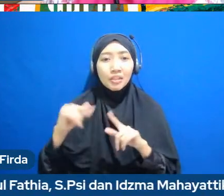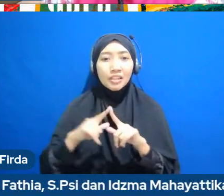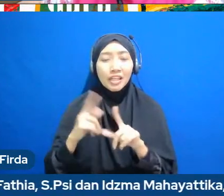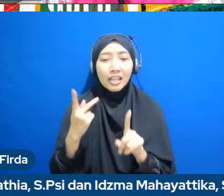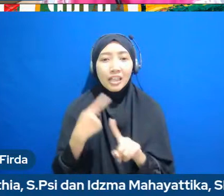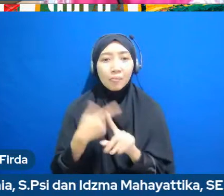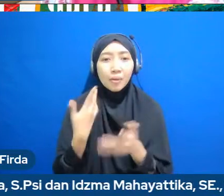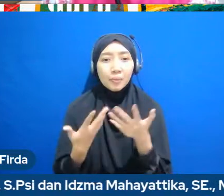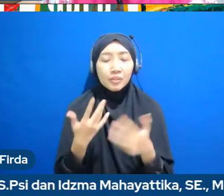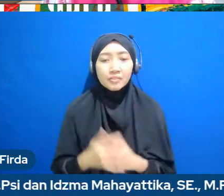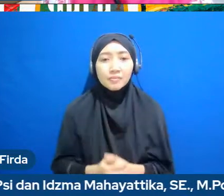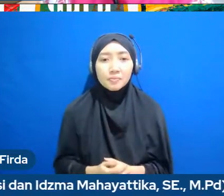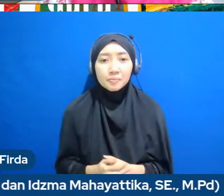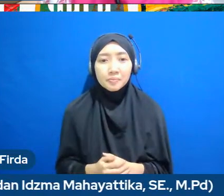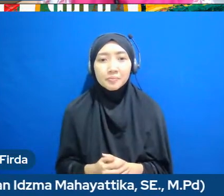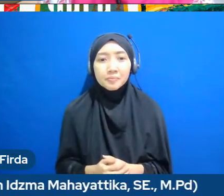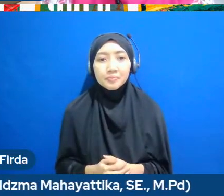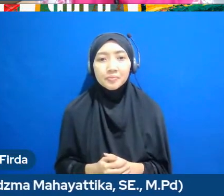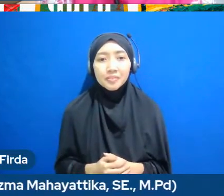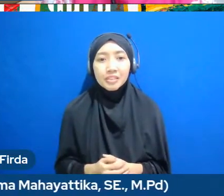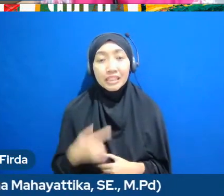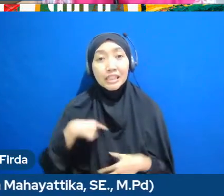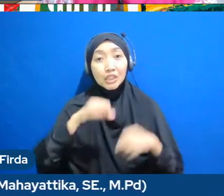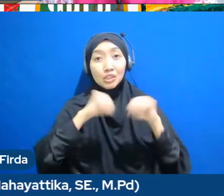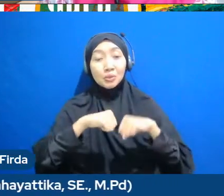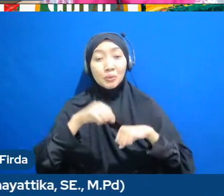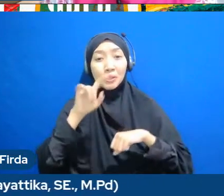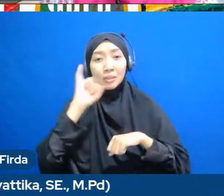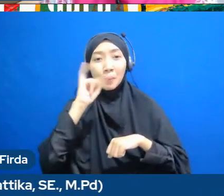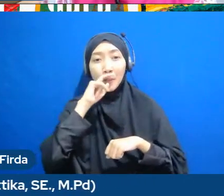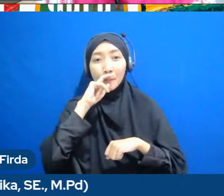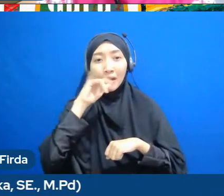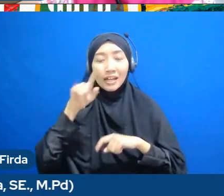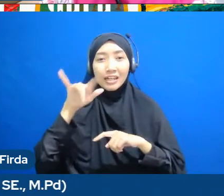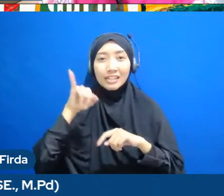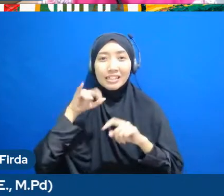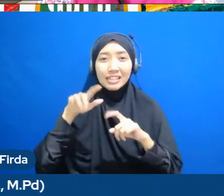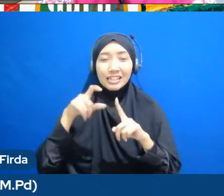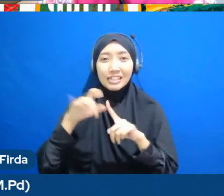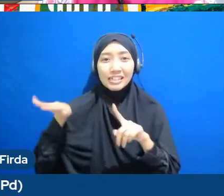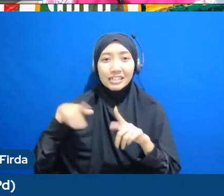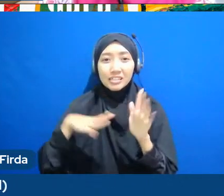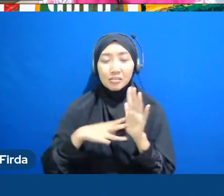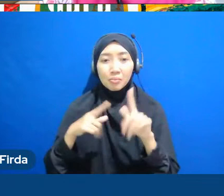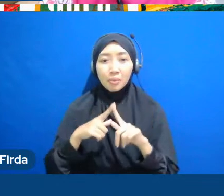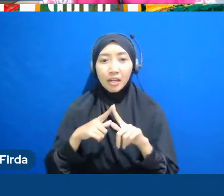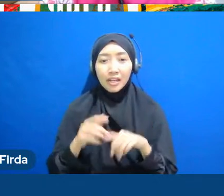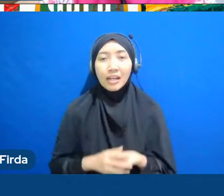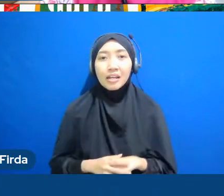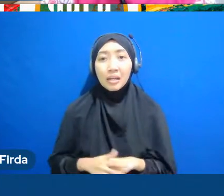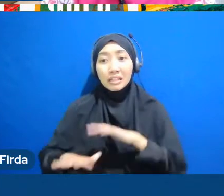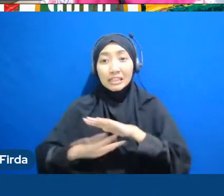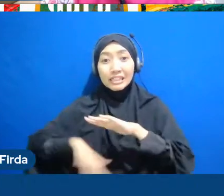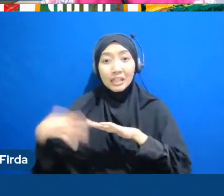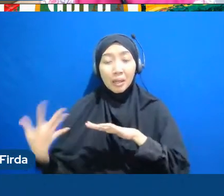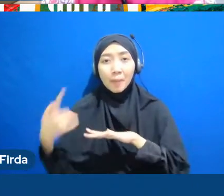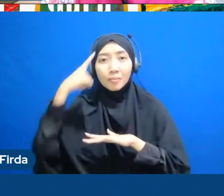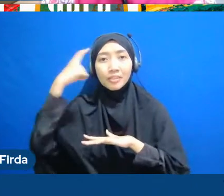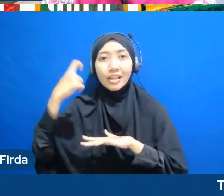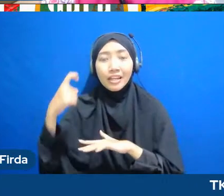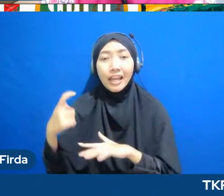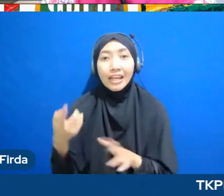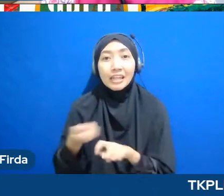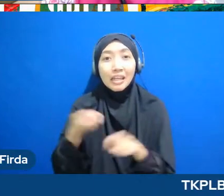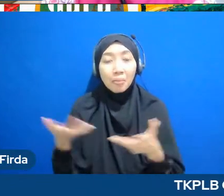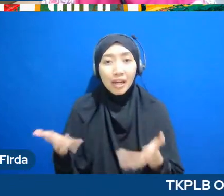Tia? Iya, saya setuju sama Pak Isma. Jadi memang basicnya adalah trust ya. Trust itu terbangun sebetulnya ketika